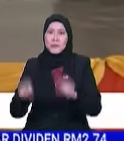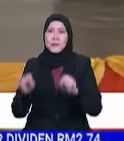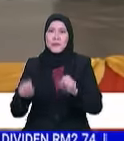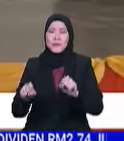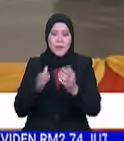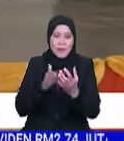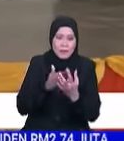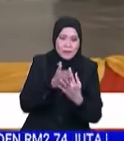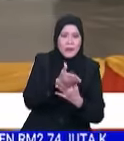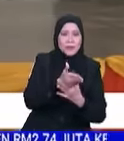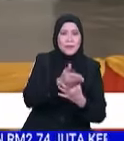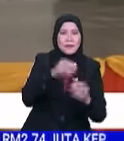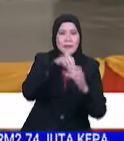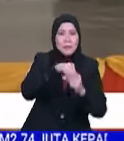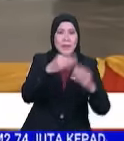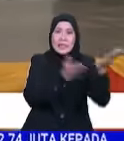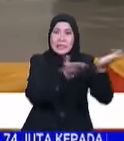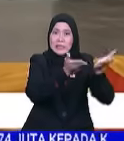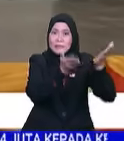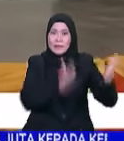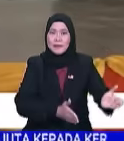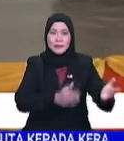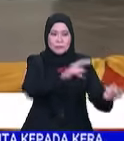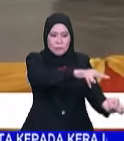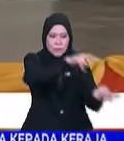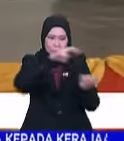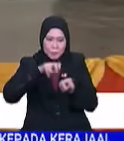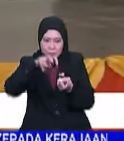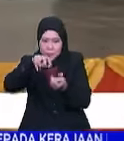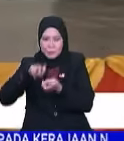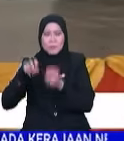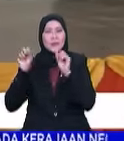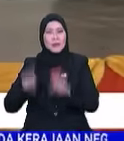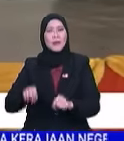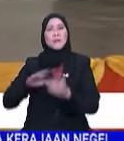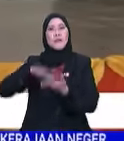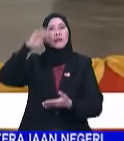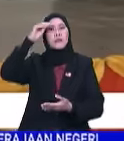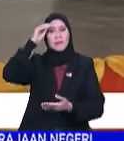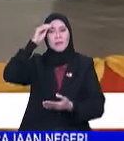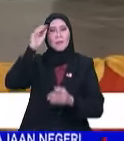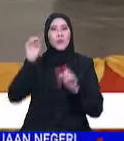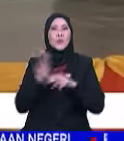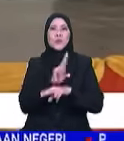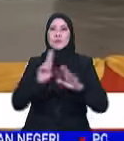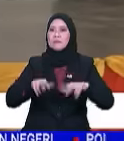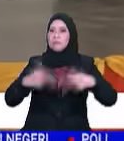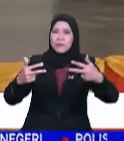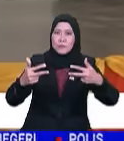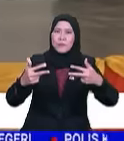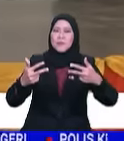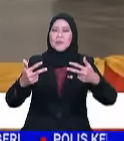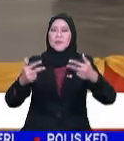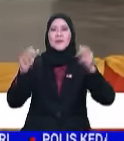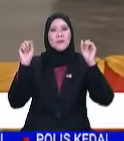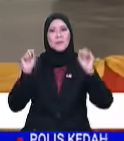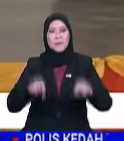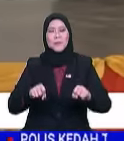mengakses kandungan di dalam server tadi, di mana dia boleh belajar, dia boleh mengadakan webinar, dia boleh mengadakan